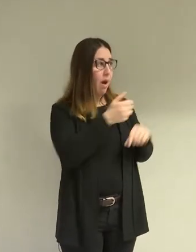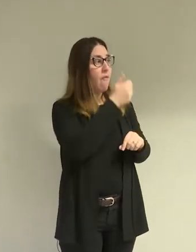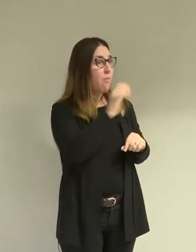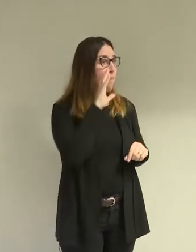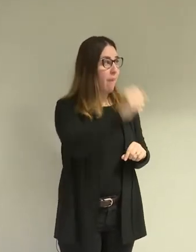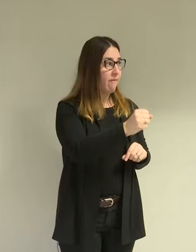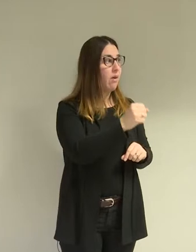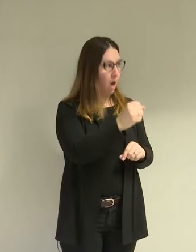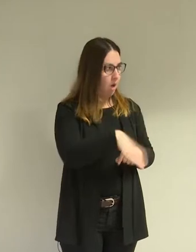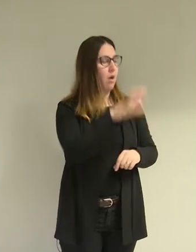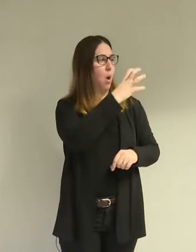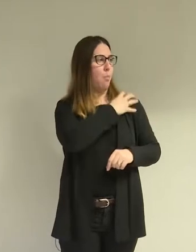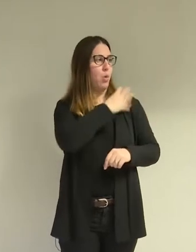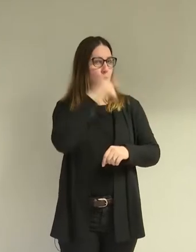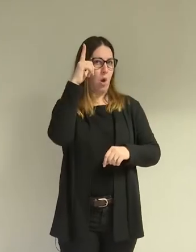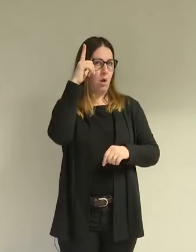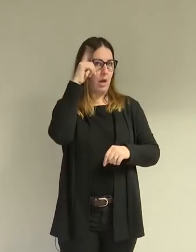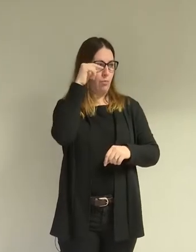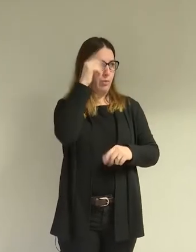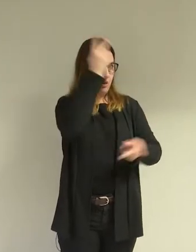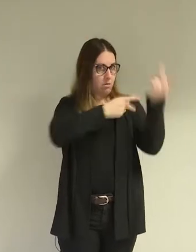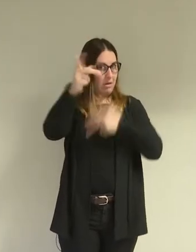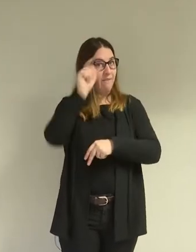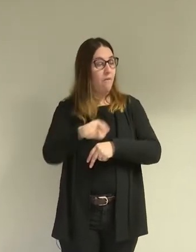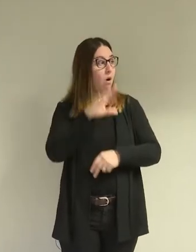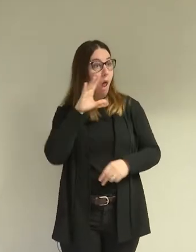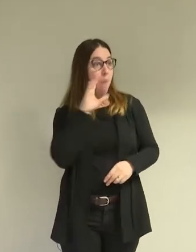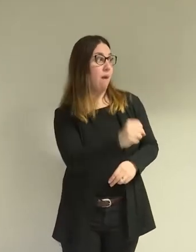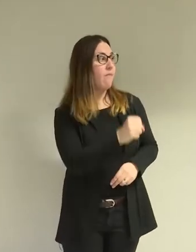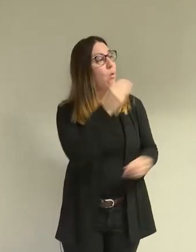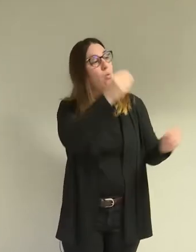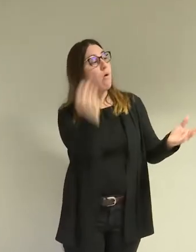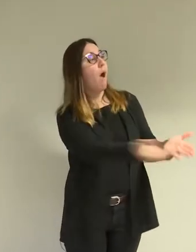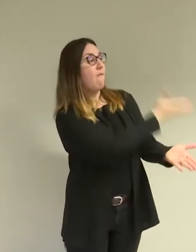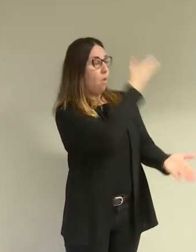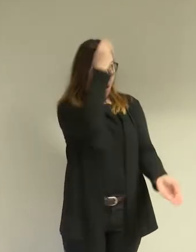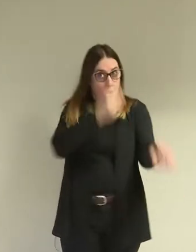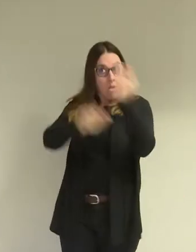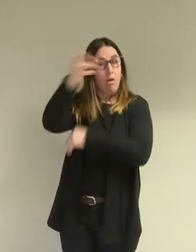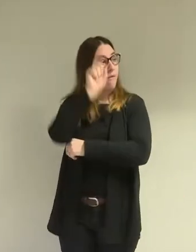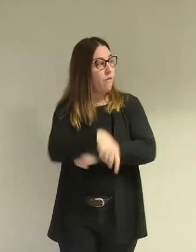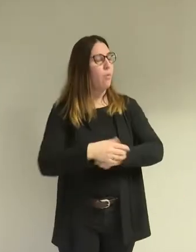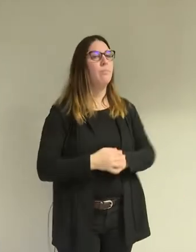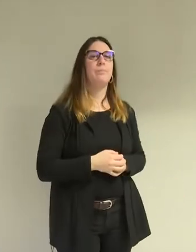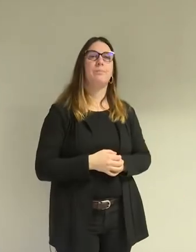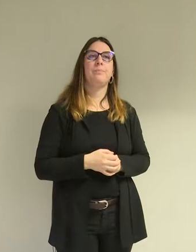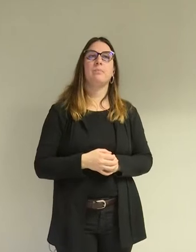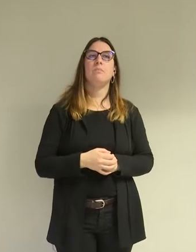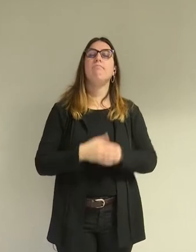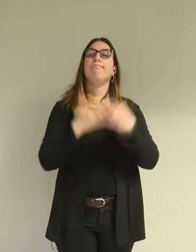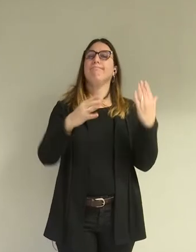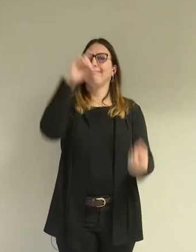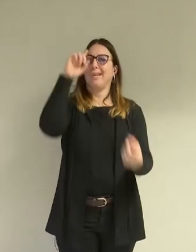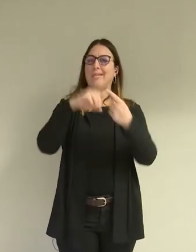procureur de la république si vous êtes des faits ont été portés à votre connaissance sur le fond du sujet désormais